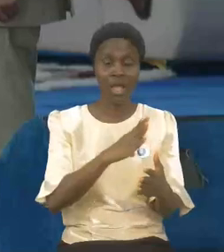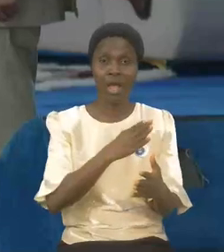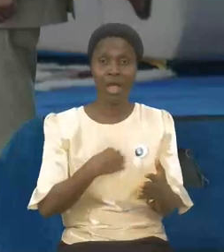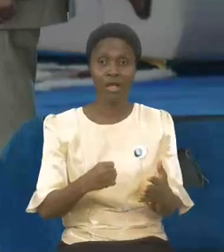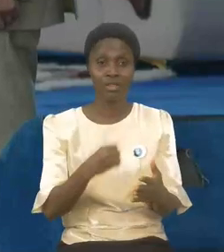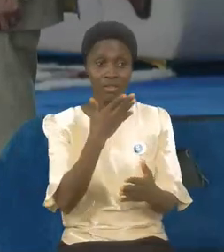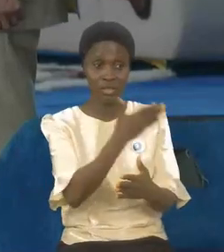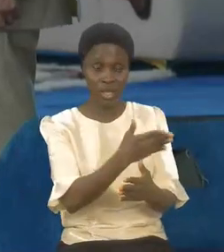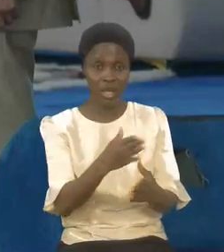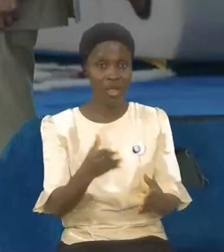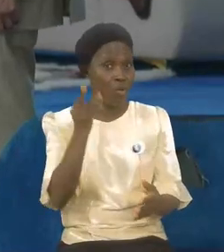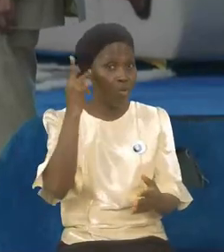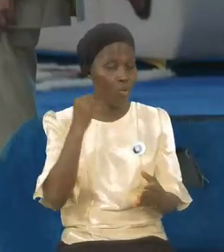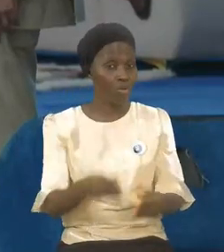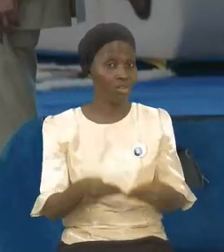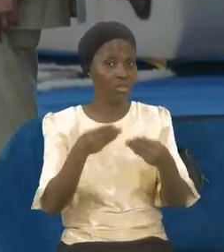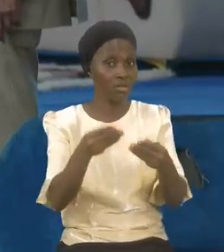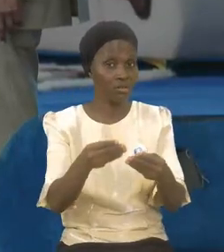Verset 14.